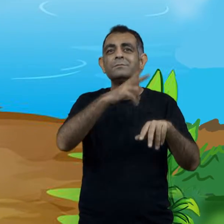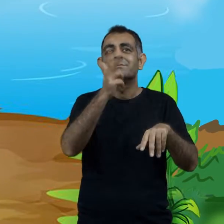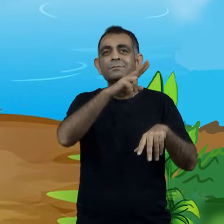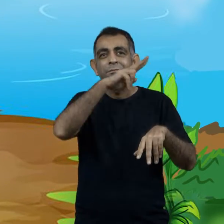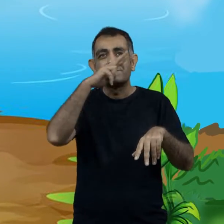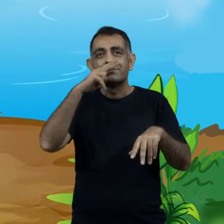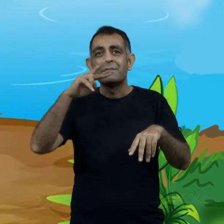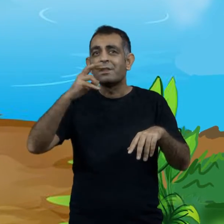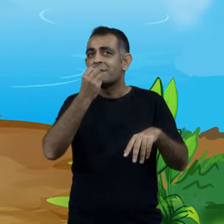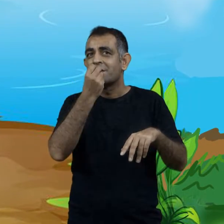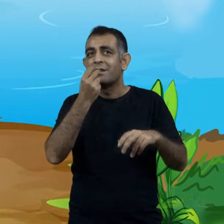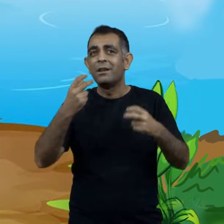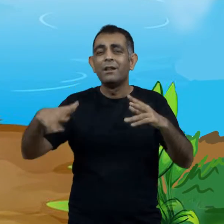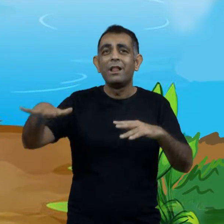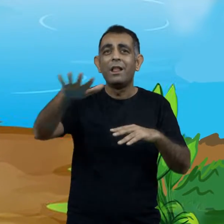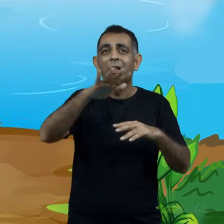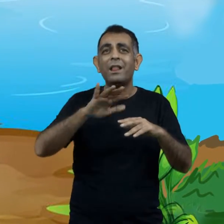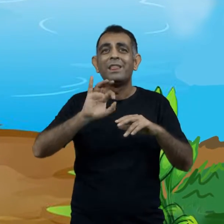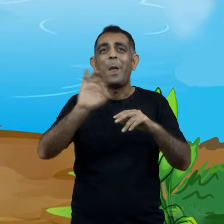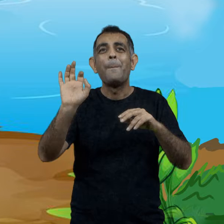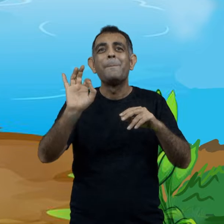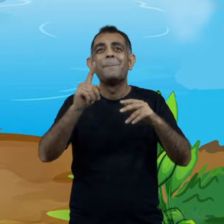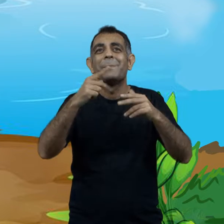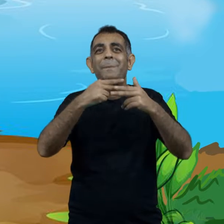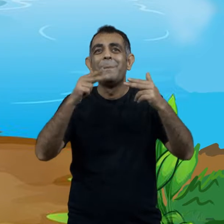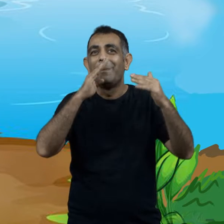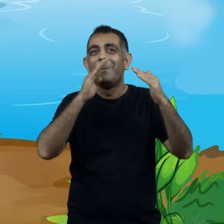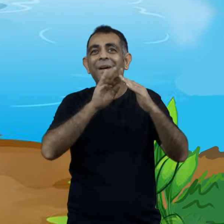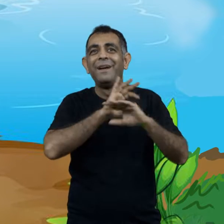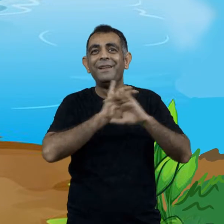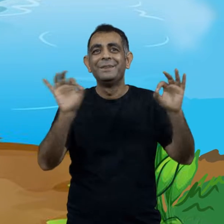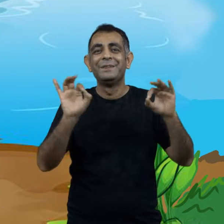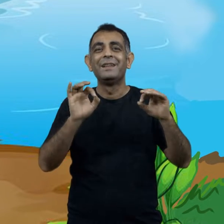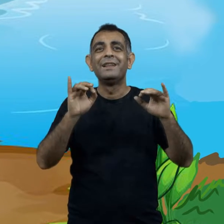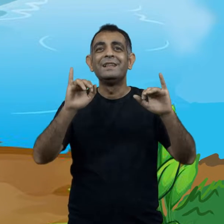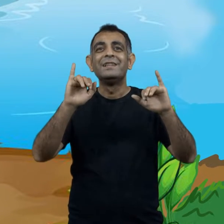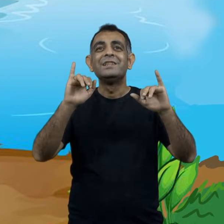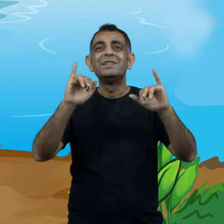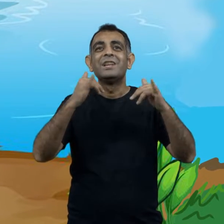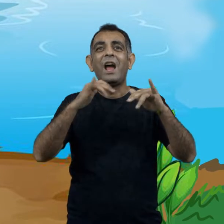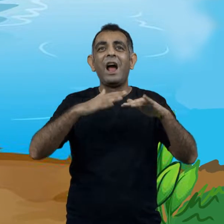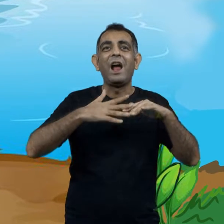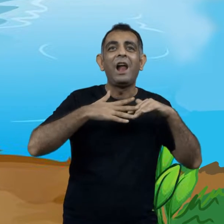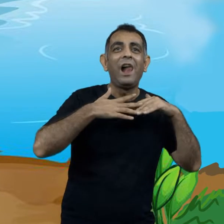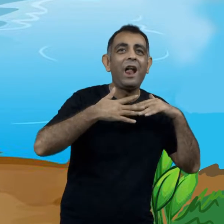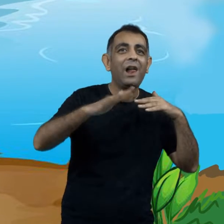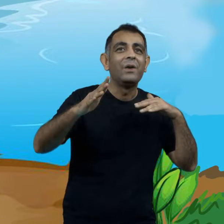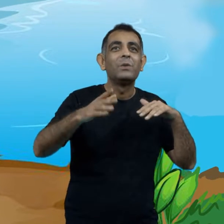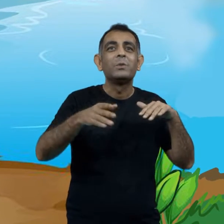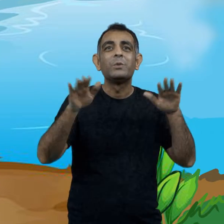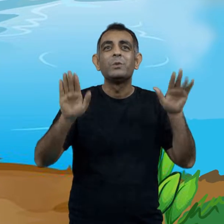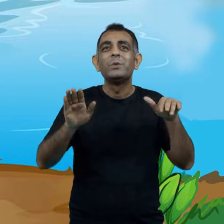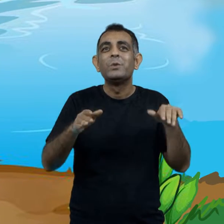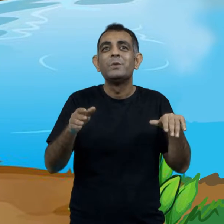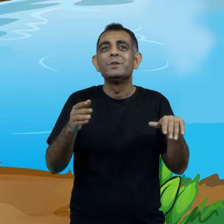gibi havası, rengarenk çiçekleri ile tam bir masal diyarına benziyordu. Yaylada çay keyfinin